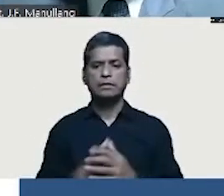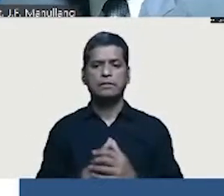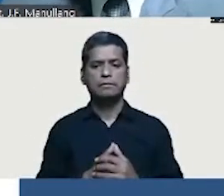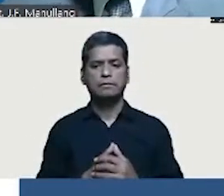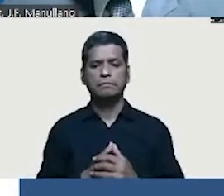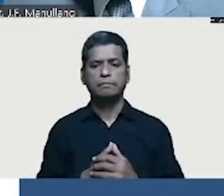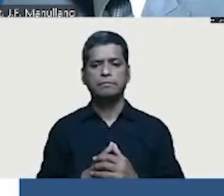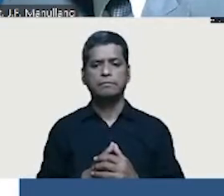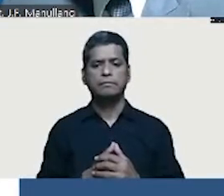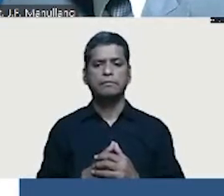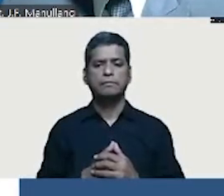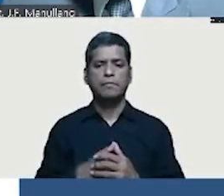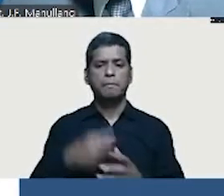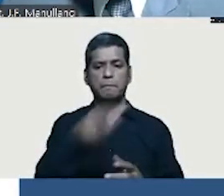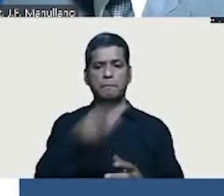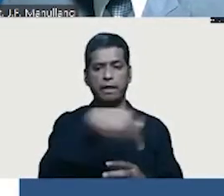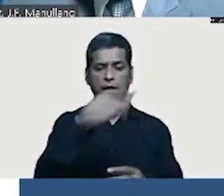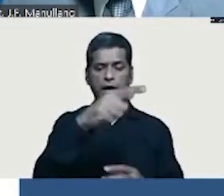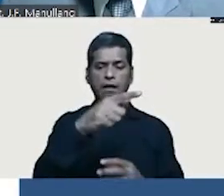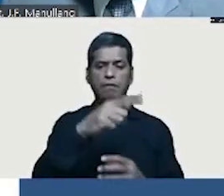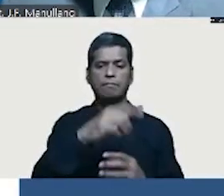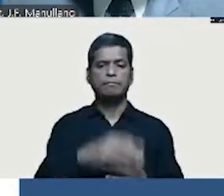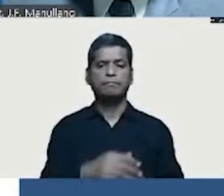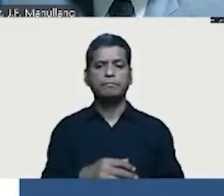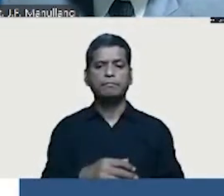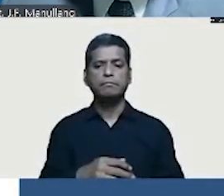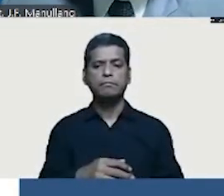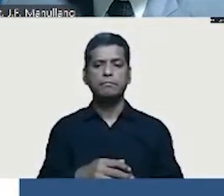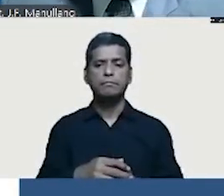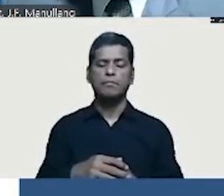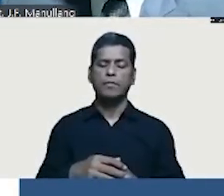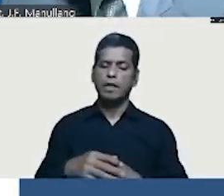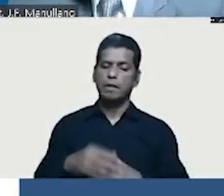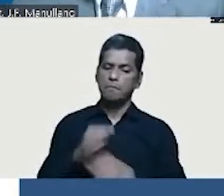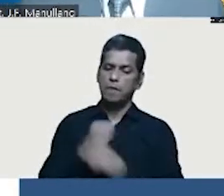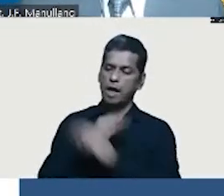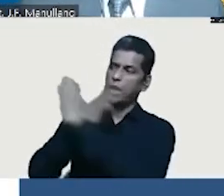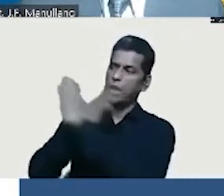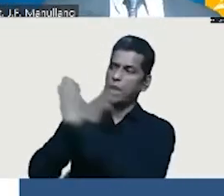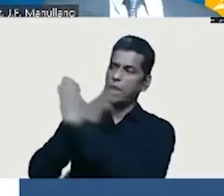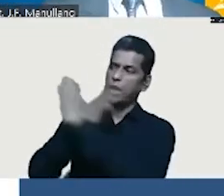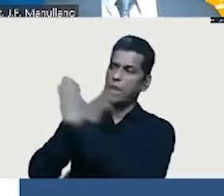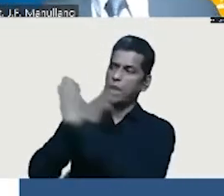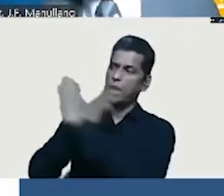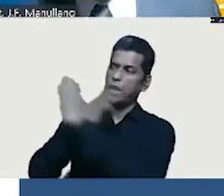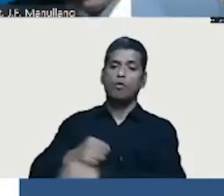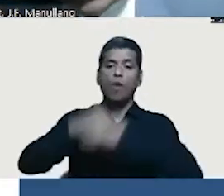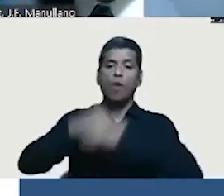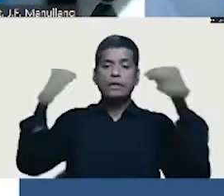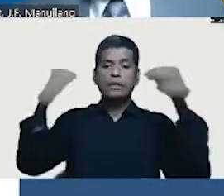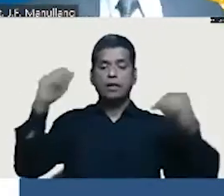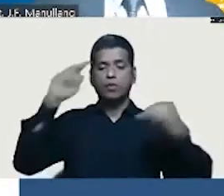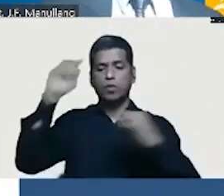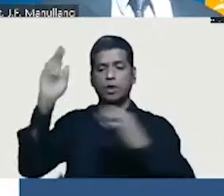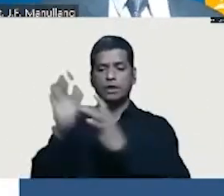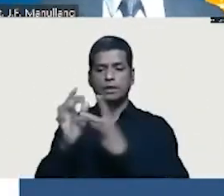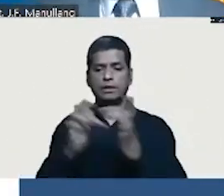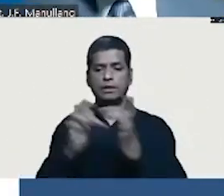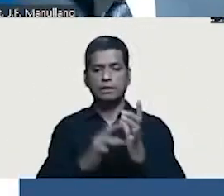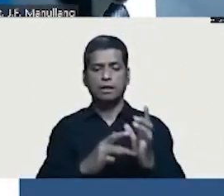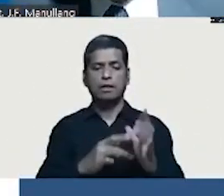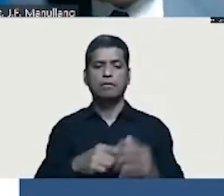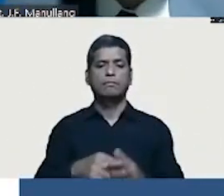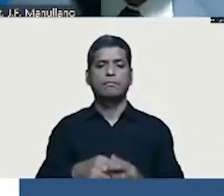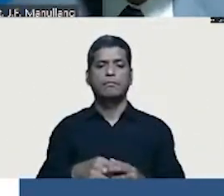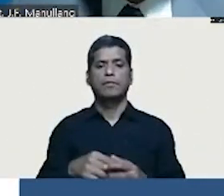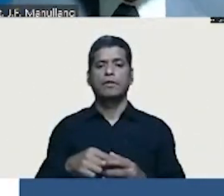menyangkal kemahakuasaan Kristus sudah jelas iri bukan crop yang benar dan ini